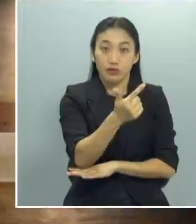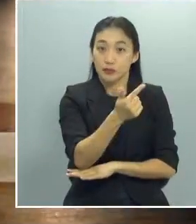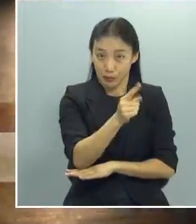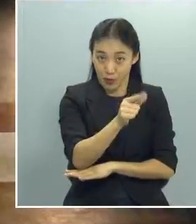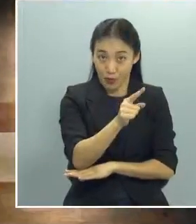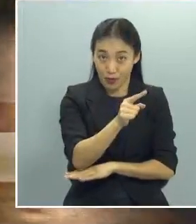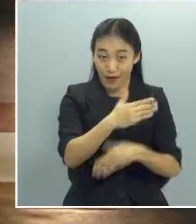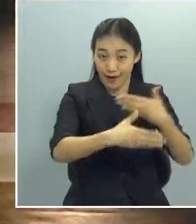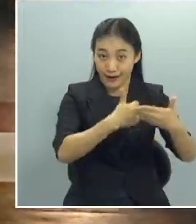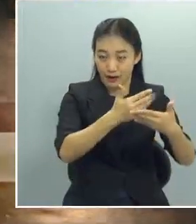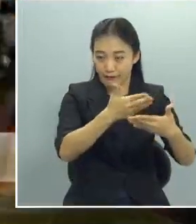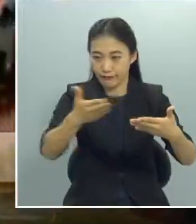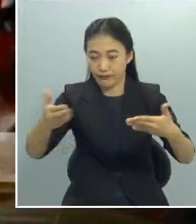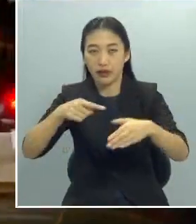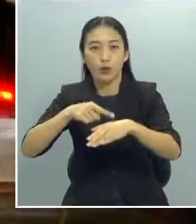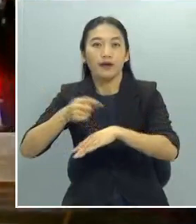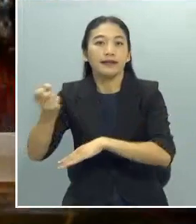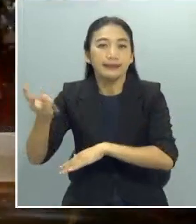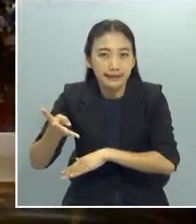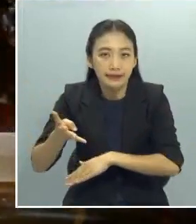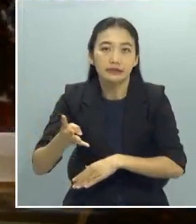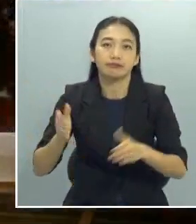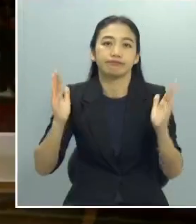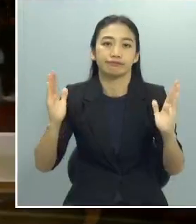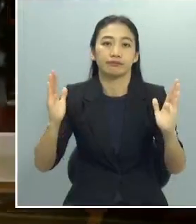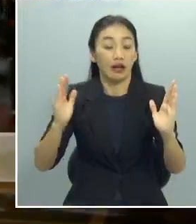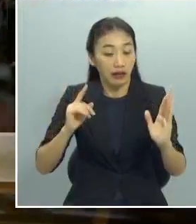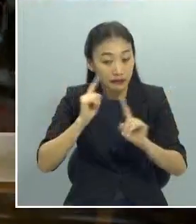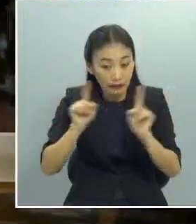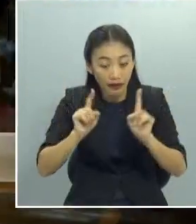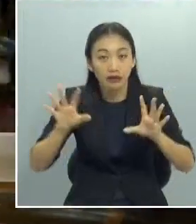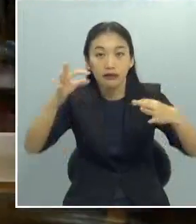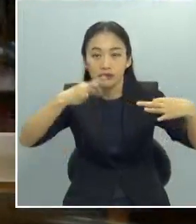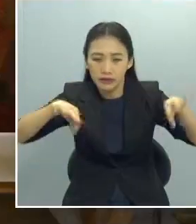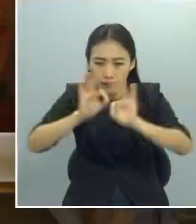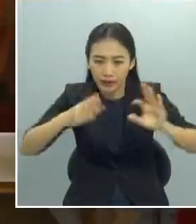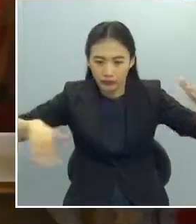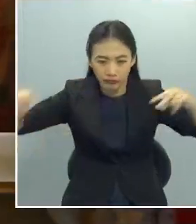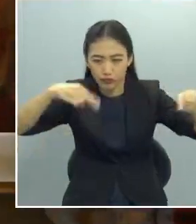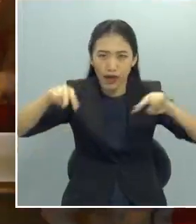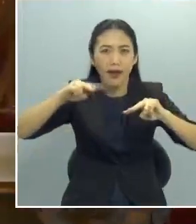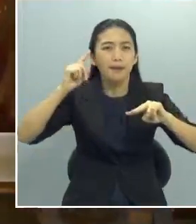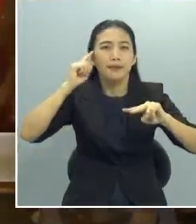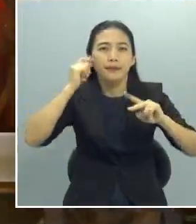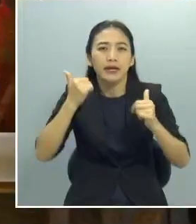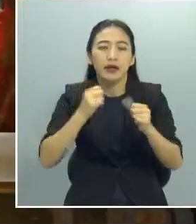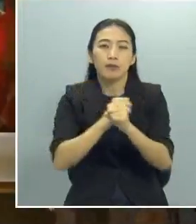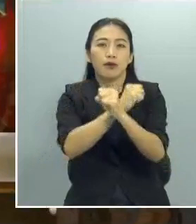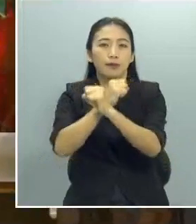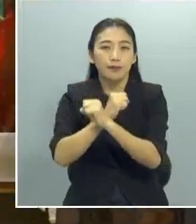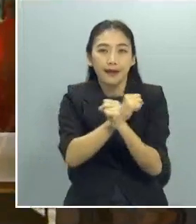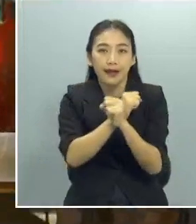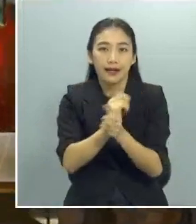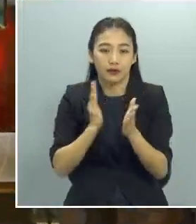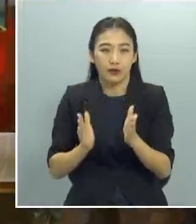มาตรการนะใช่ค่ะมีมาตรการอำนวยความสะดวกมีมาตรการในการเฝ้าระวังความปลอดภัยนะคะมีเจ้าหน้าที่รักษาความปลอดภัย